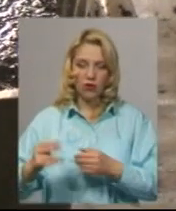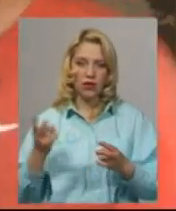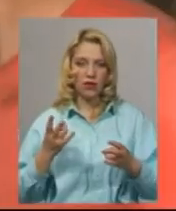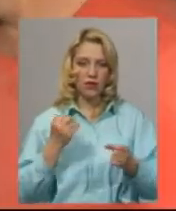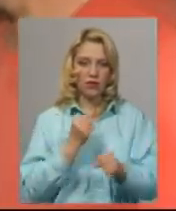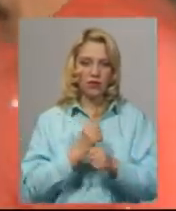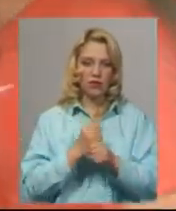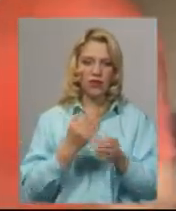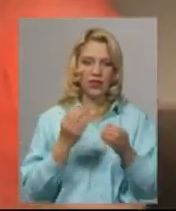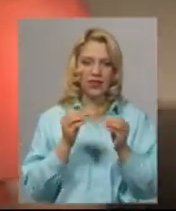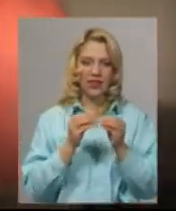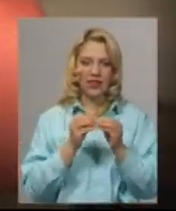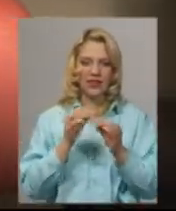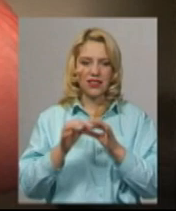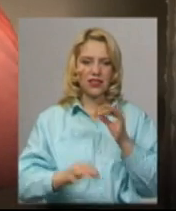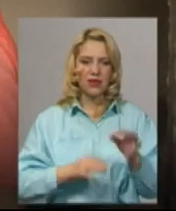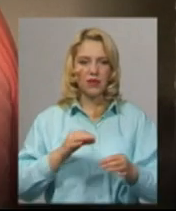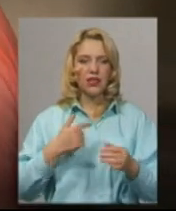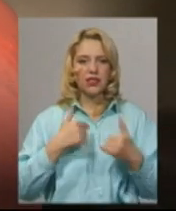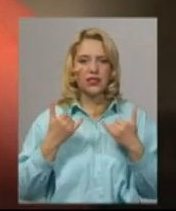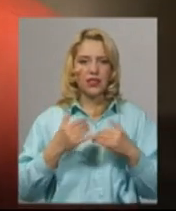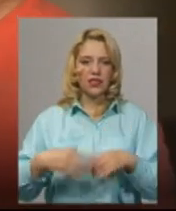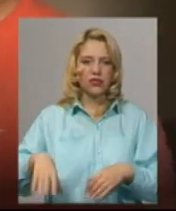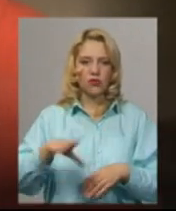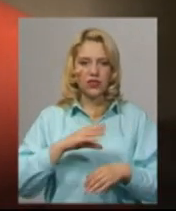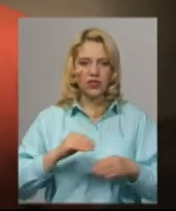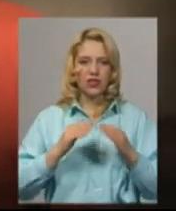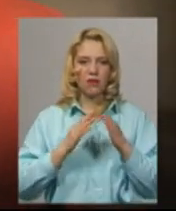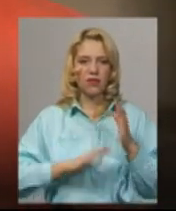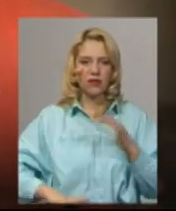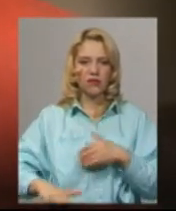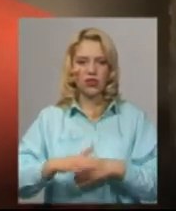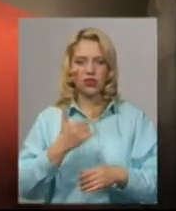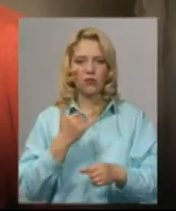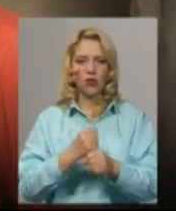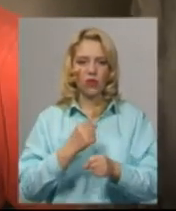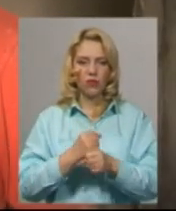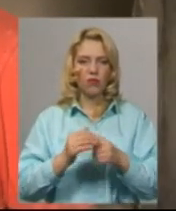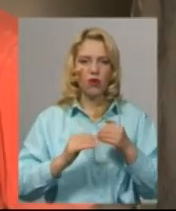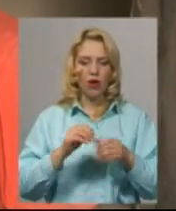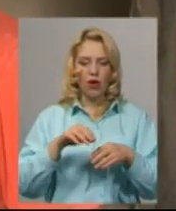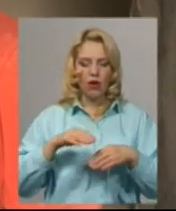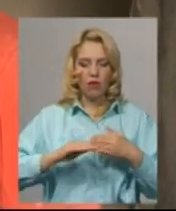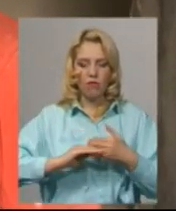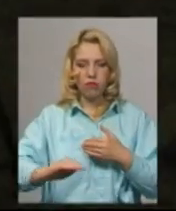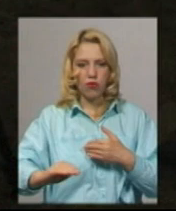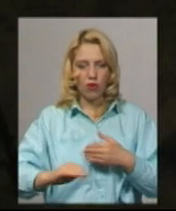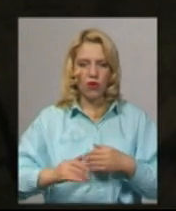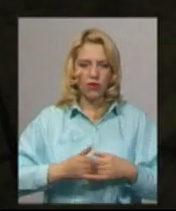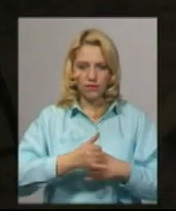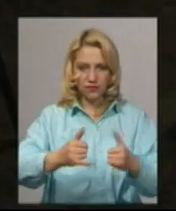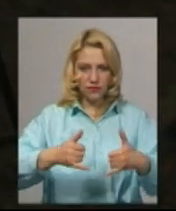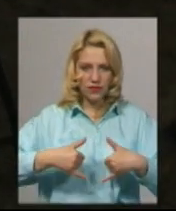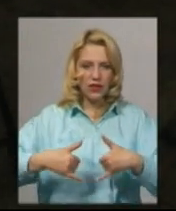10 діб. Ми зараз по всіх побутових приміщеннях робимо стяжку і утеплюємо підлогу.